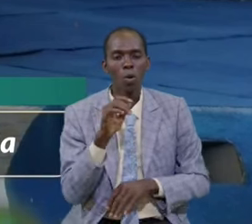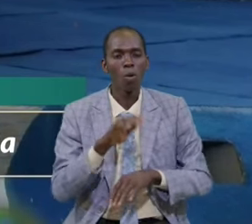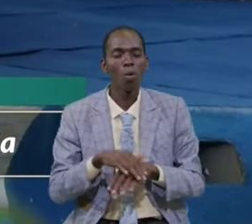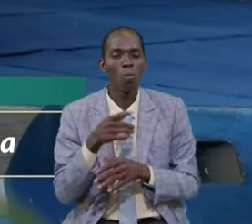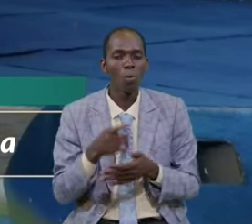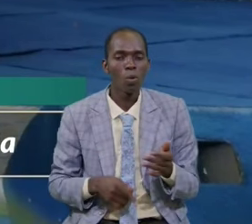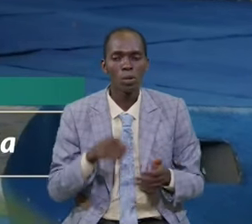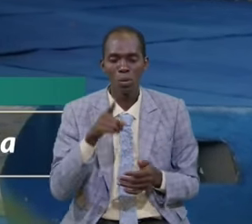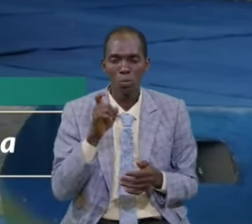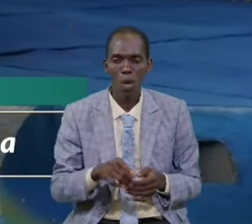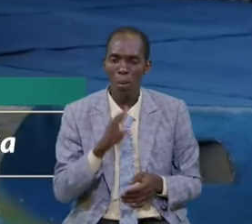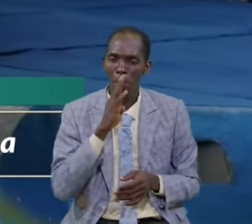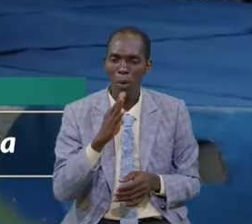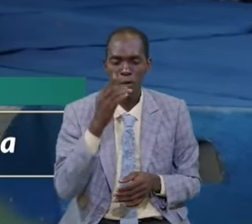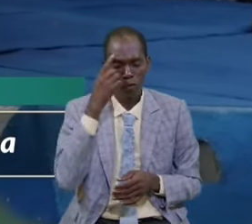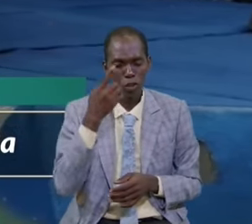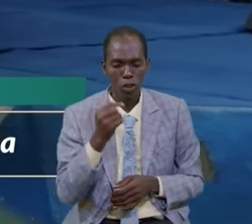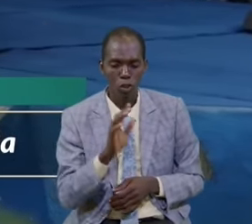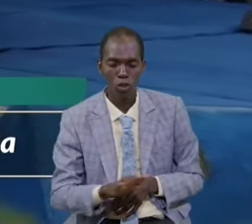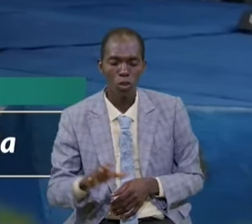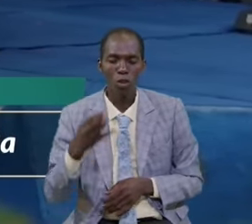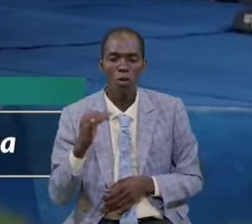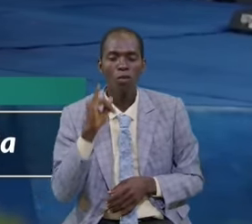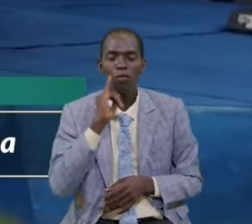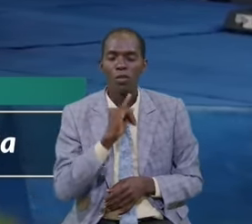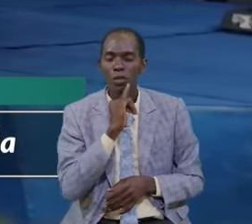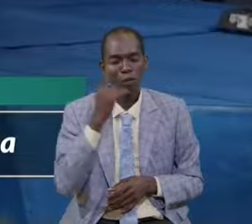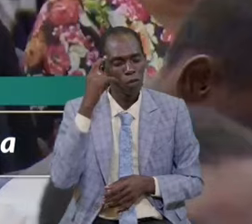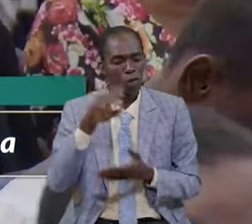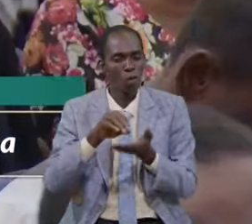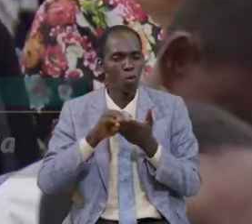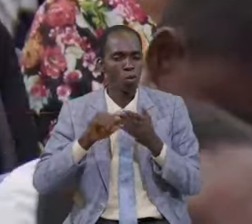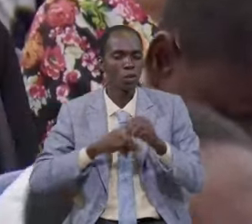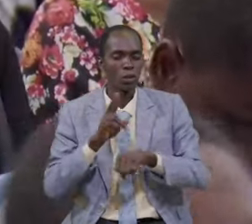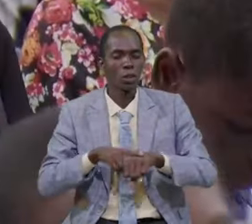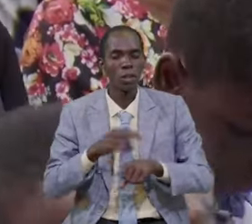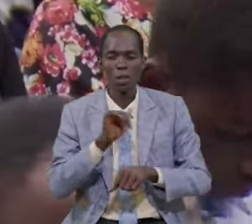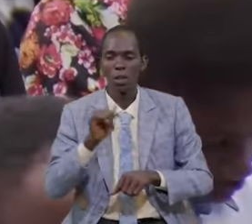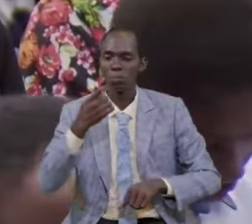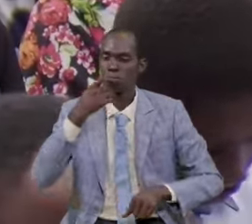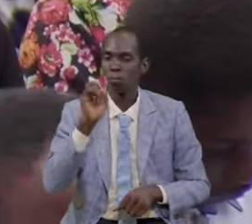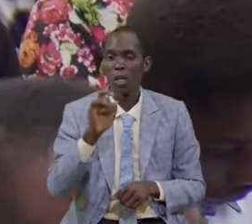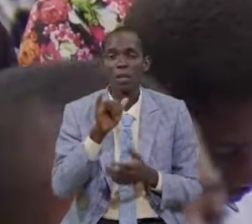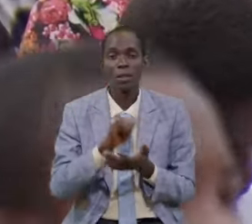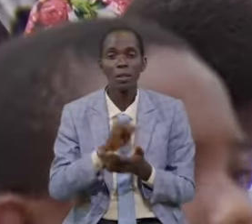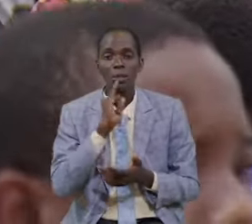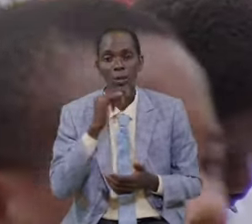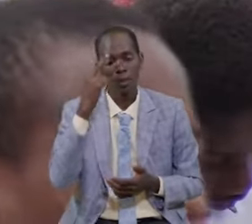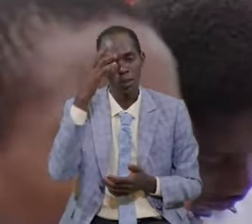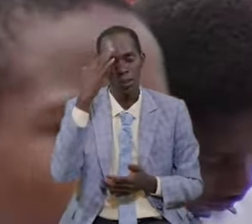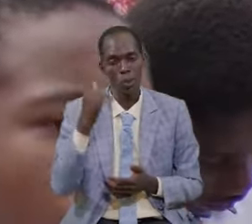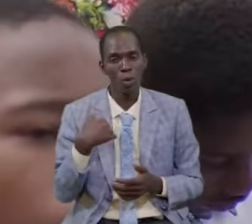pour les enfants d'Israël, pour sa nation, une charge. Et c'est la raison pour laquelle nous appelons ça aujourd'hui